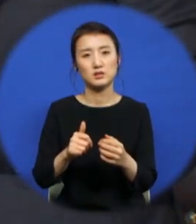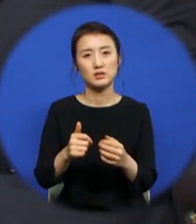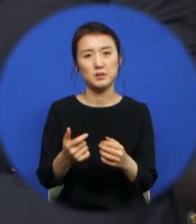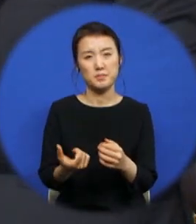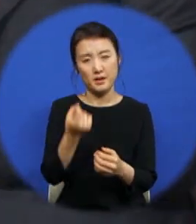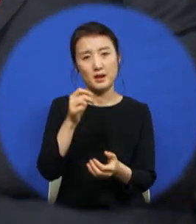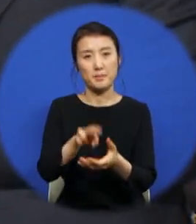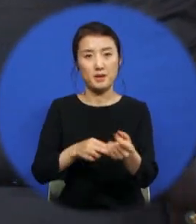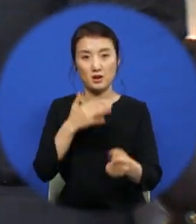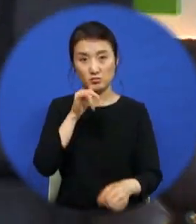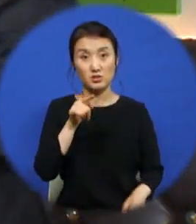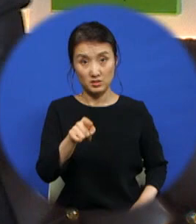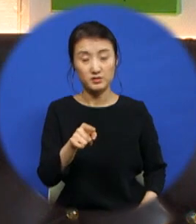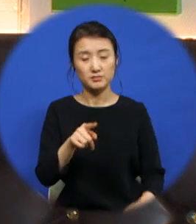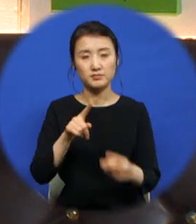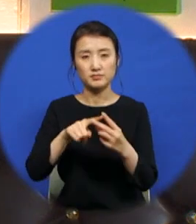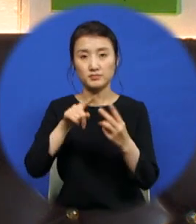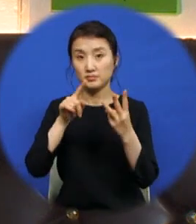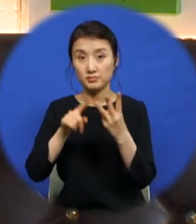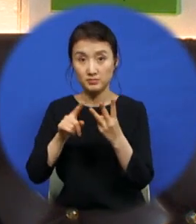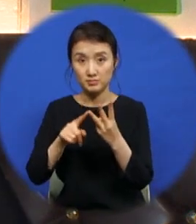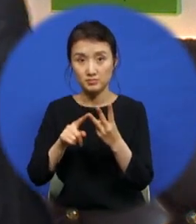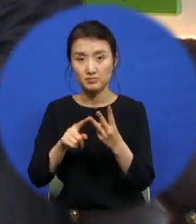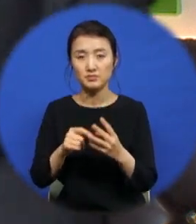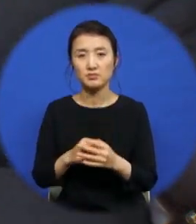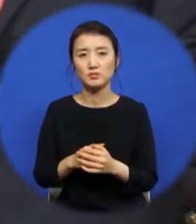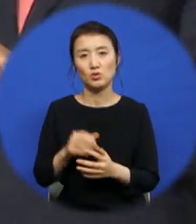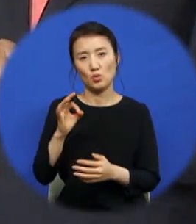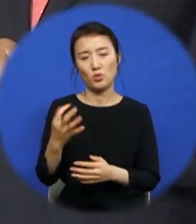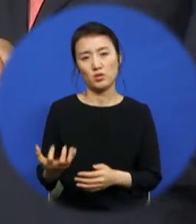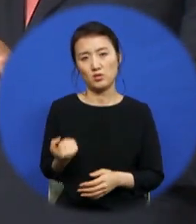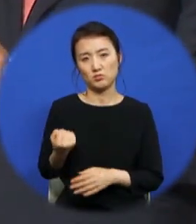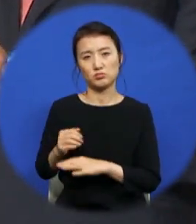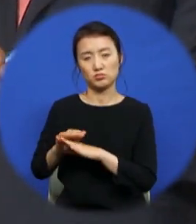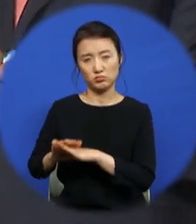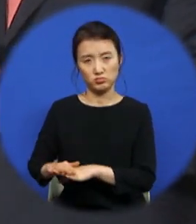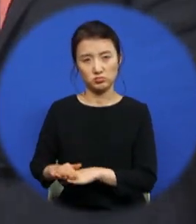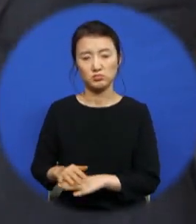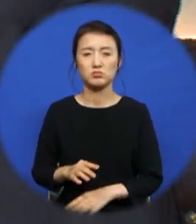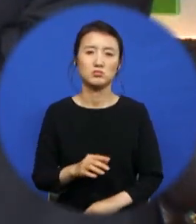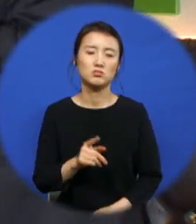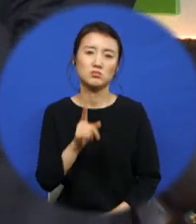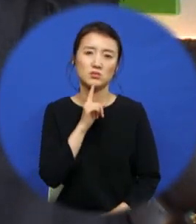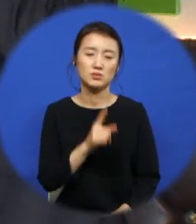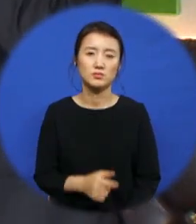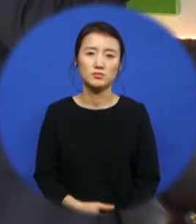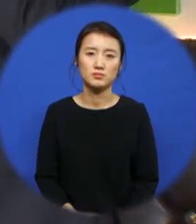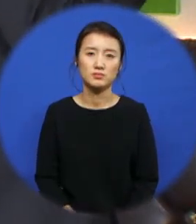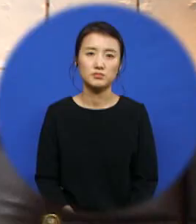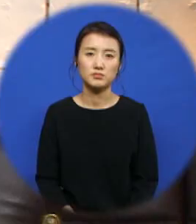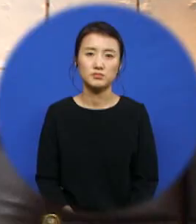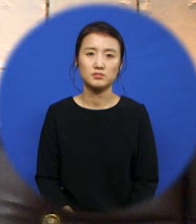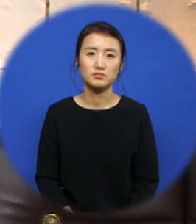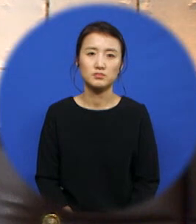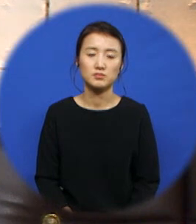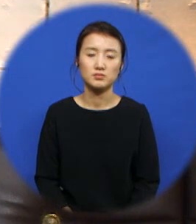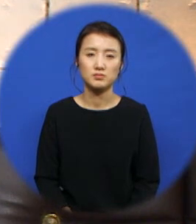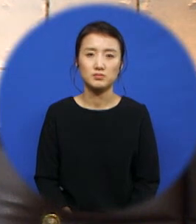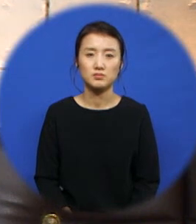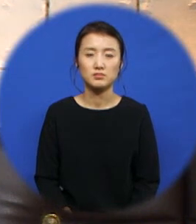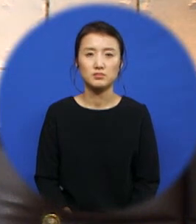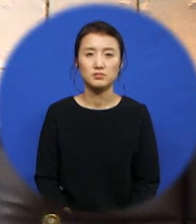있는가 그다음 나머지 산물인 어디에 향 감으로 해집니다 여러분들 좀 우리가 세상에 유행 하는